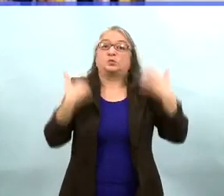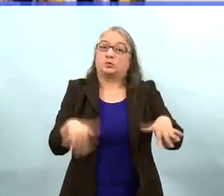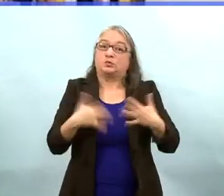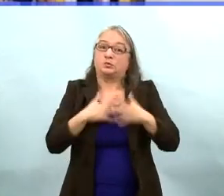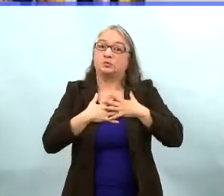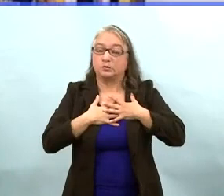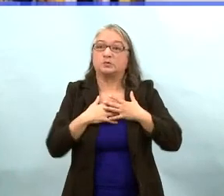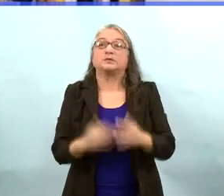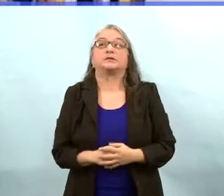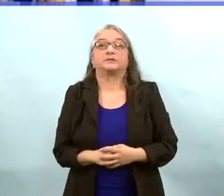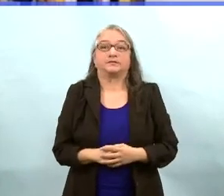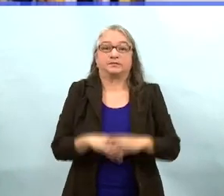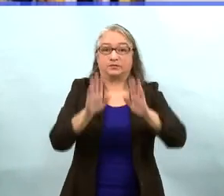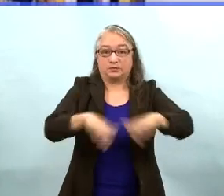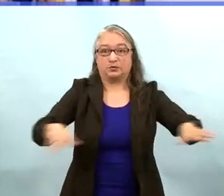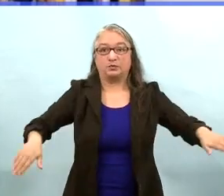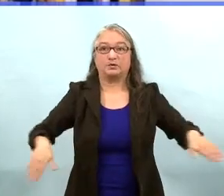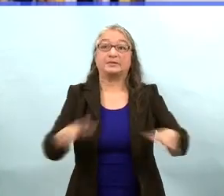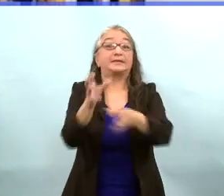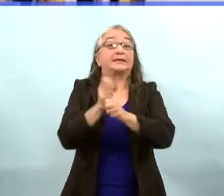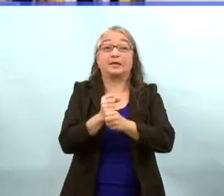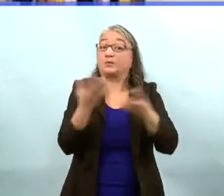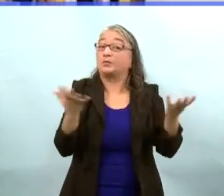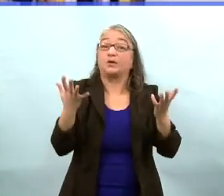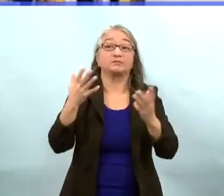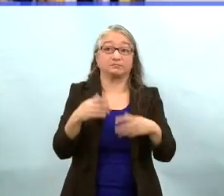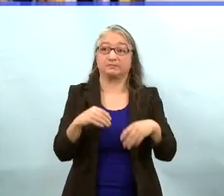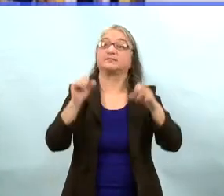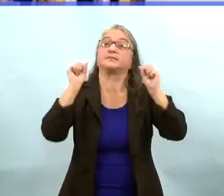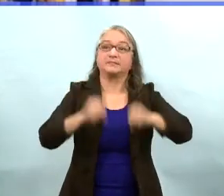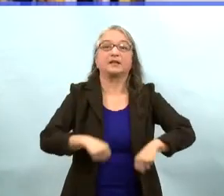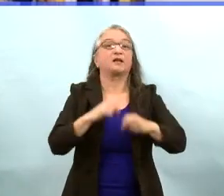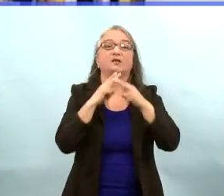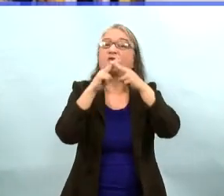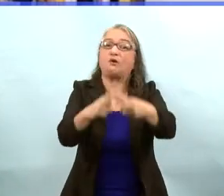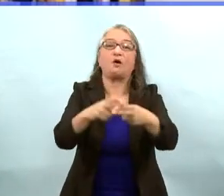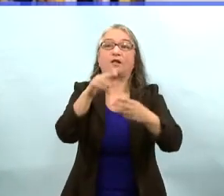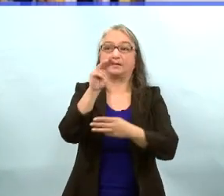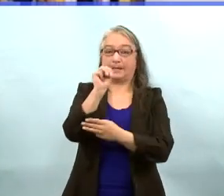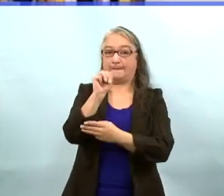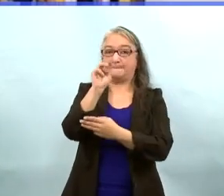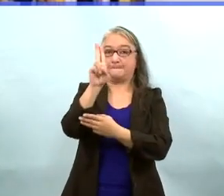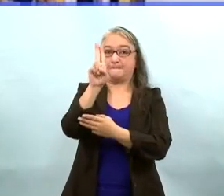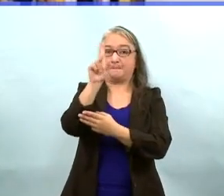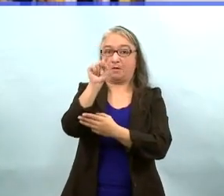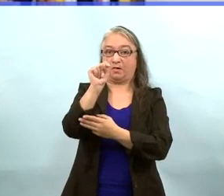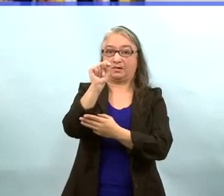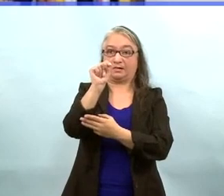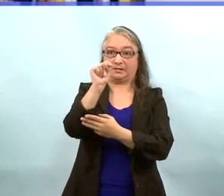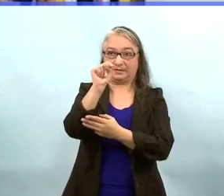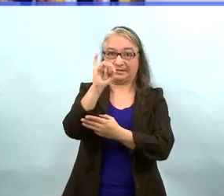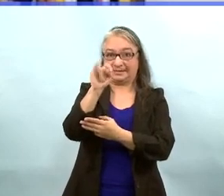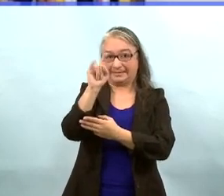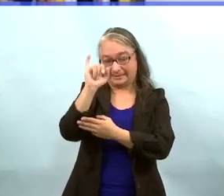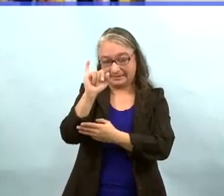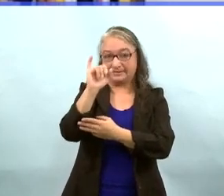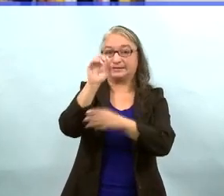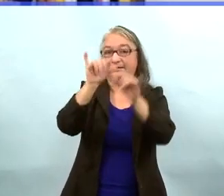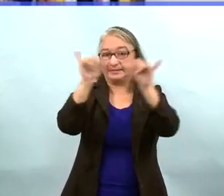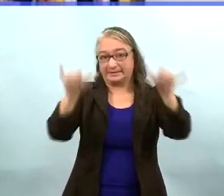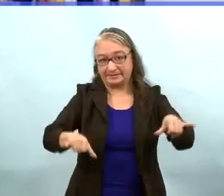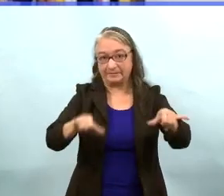le syndrome inflammatoire multisystémique chez les enfants à la suite d'une infection contre